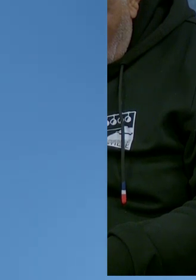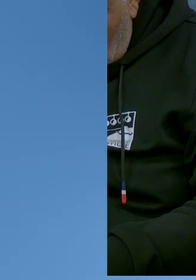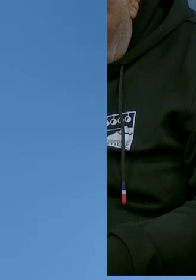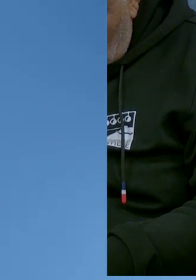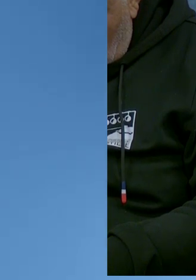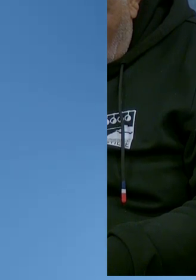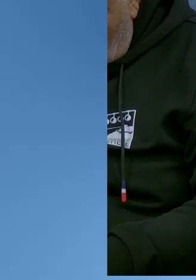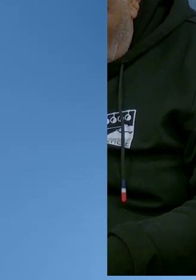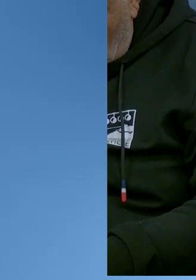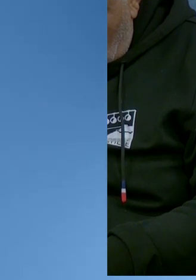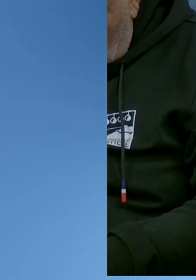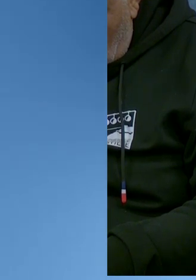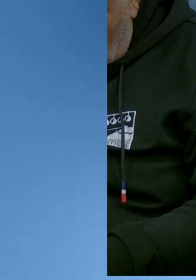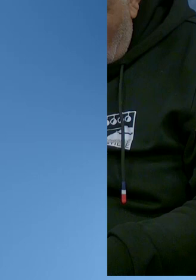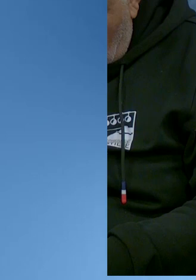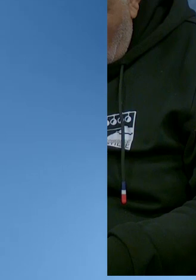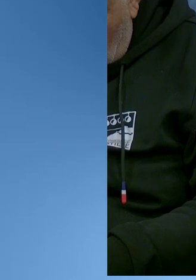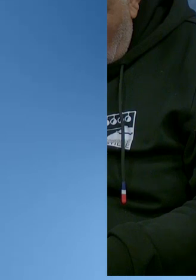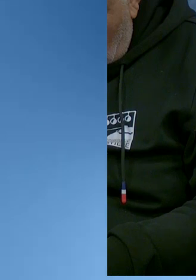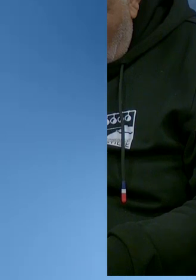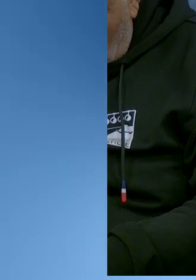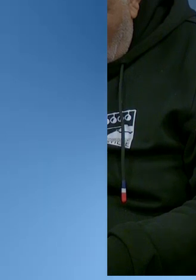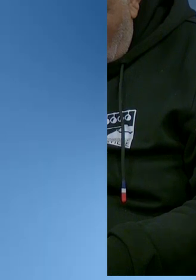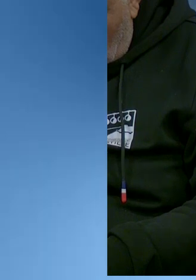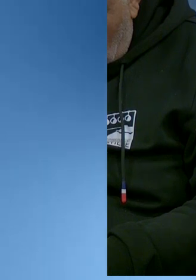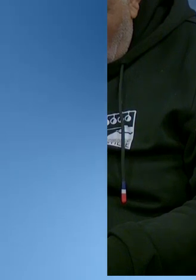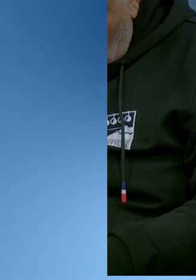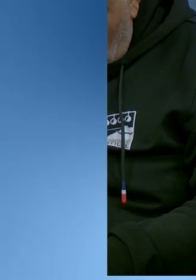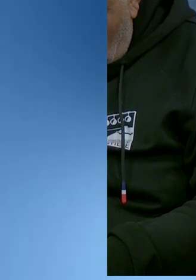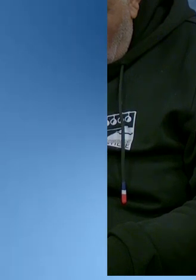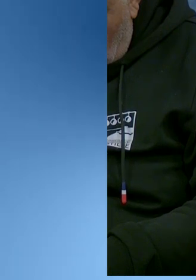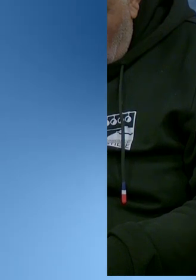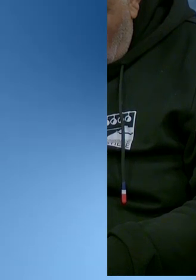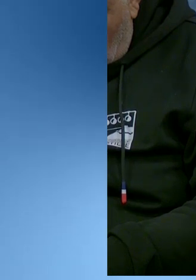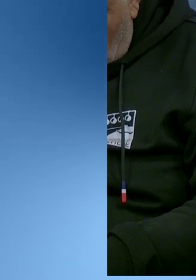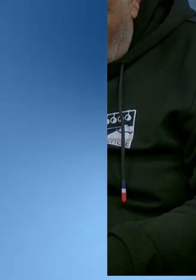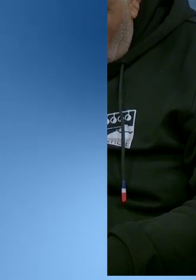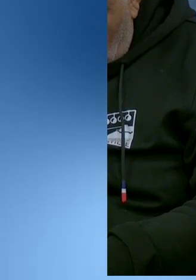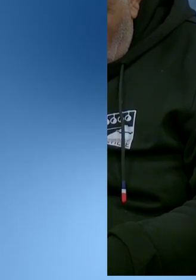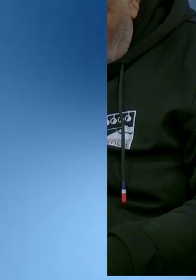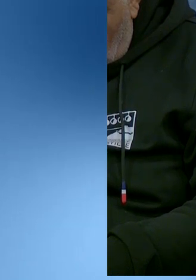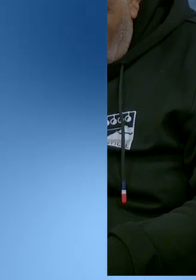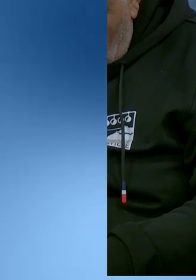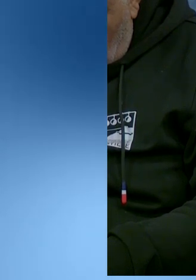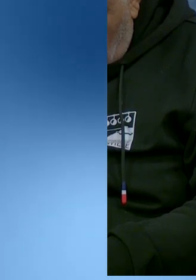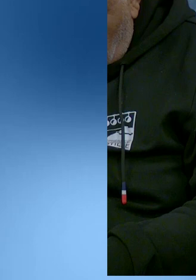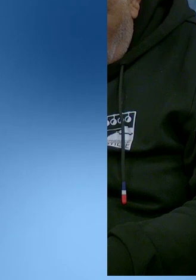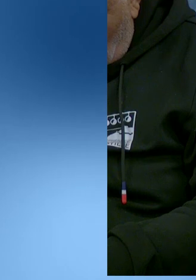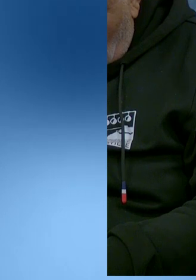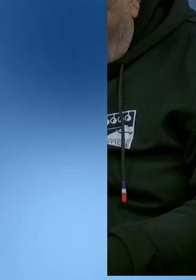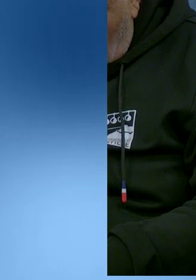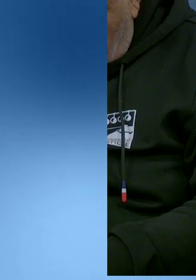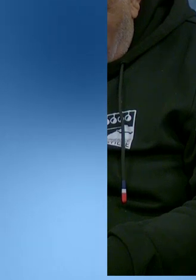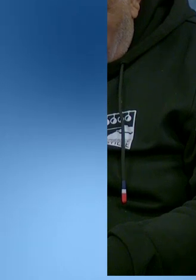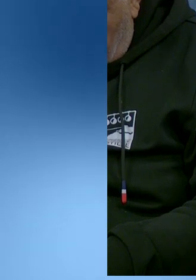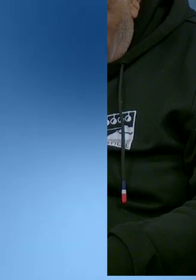ça fragilise juridiquement les choses le but c'est pas de vous embêter c'est simplement que ce commerçant qui nous a sollicité et qui effectivement peut-être que là il a craqué ce soir mais